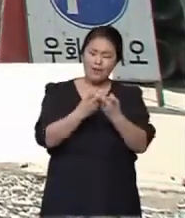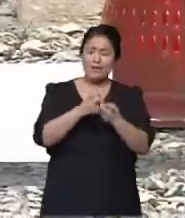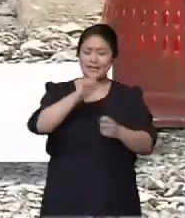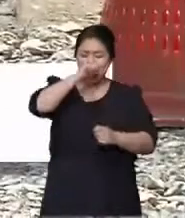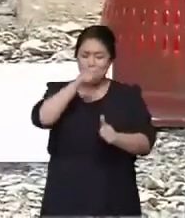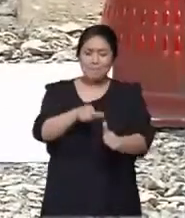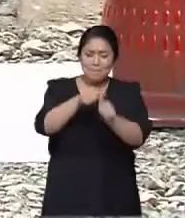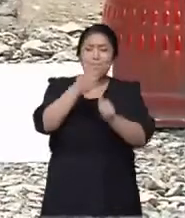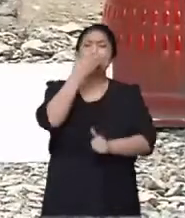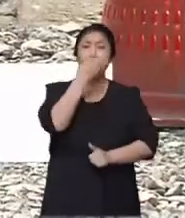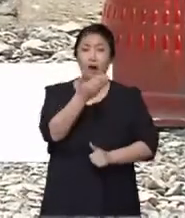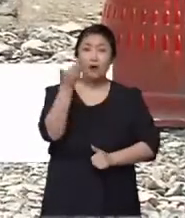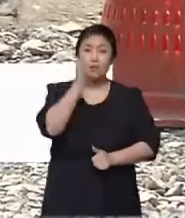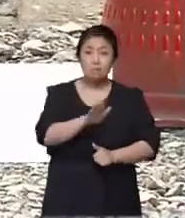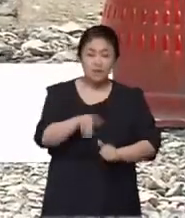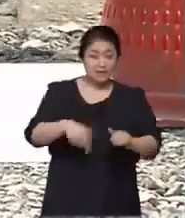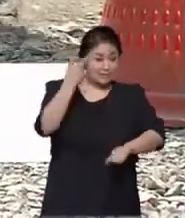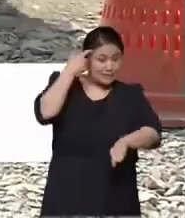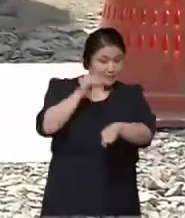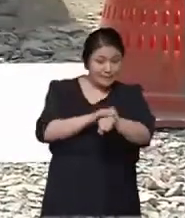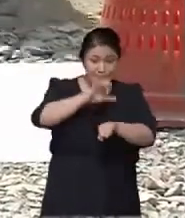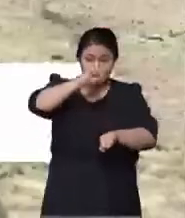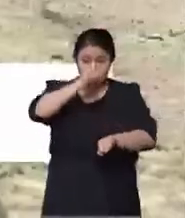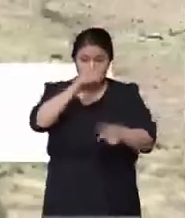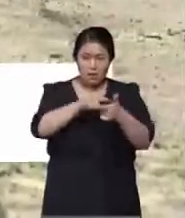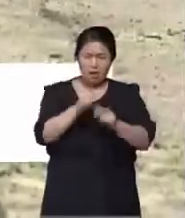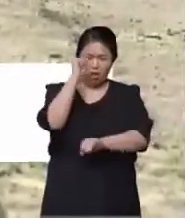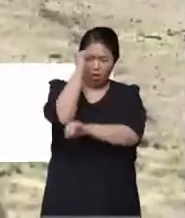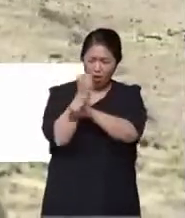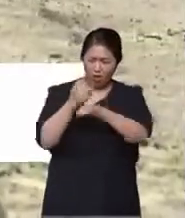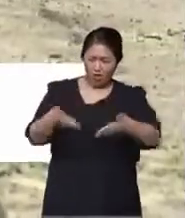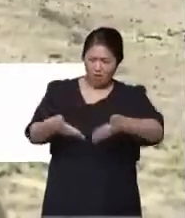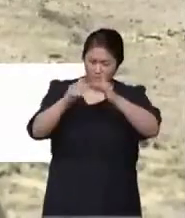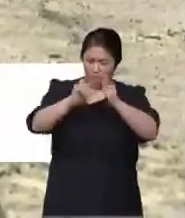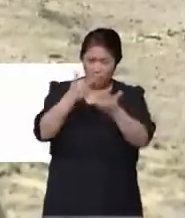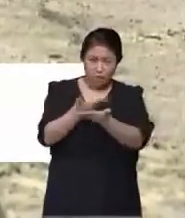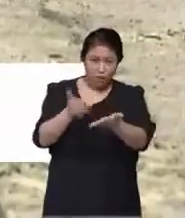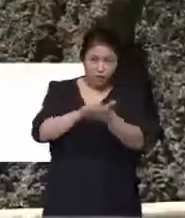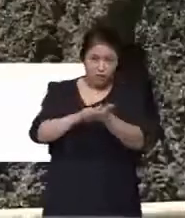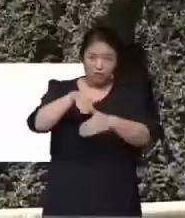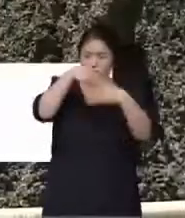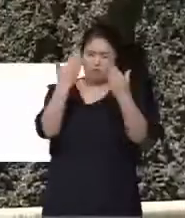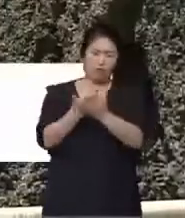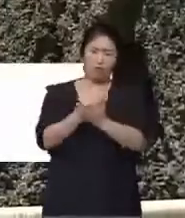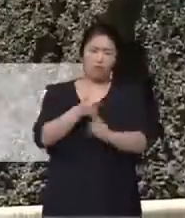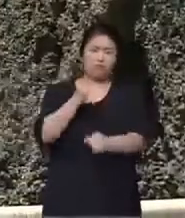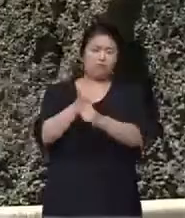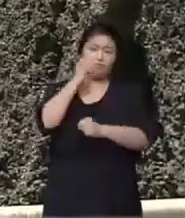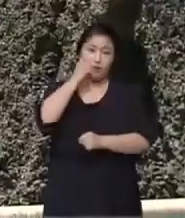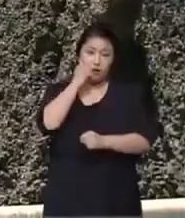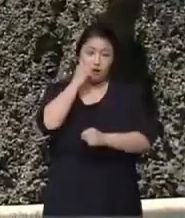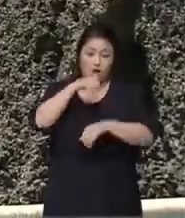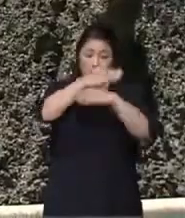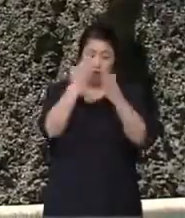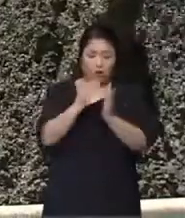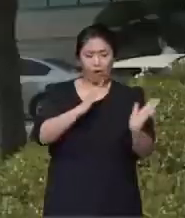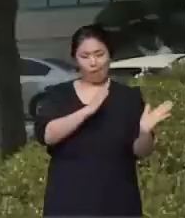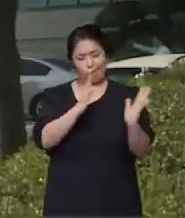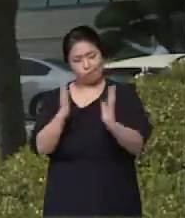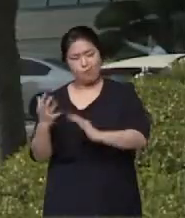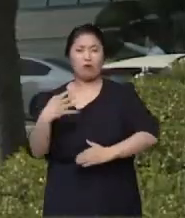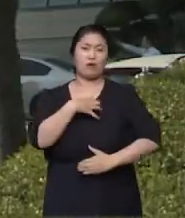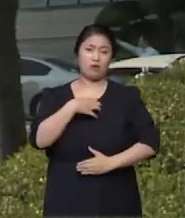예산을 마련하는 반면 시군 자체 예산이 들어가는 노후시설 정비 등은 우선순위에서 밀리면서 줄줄이